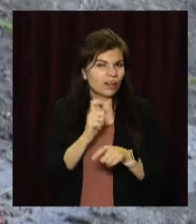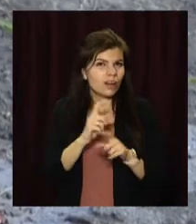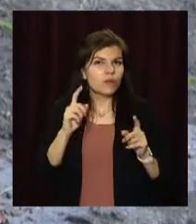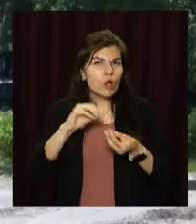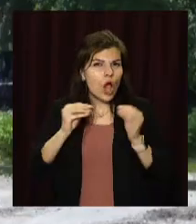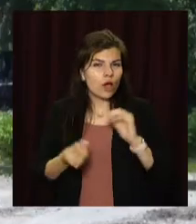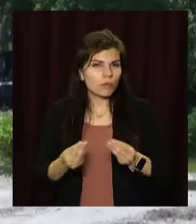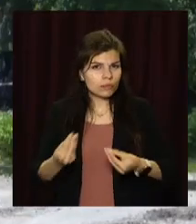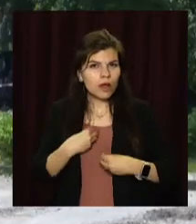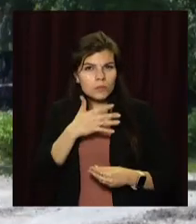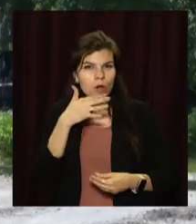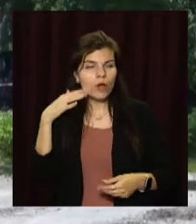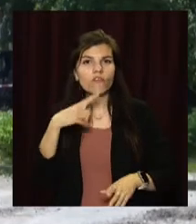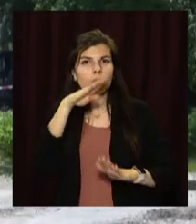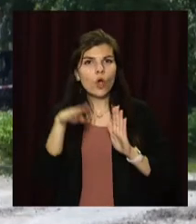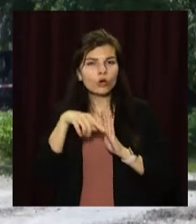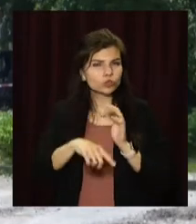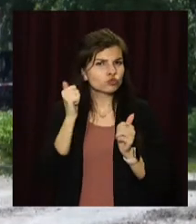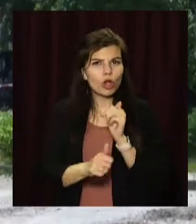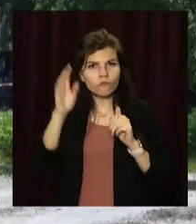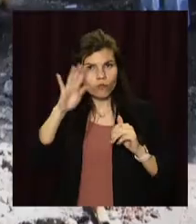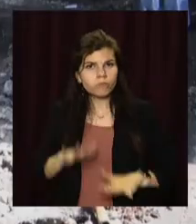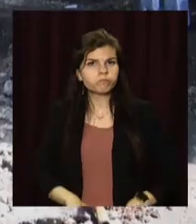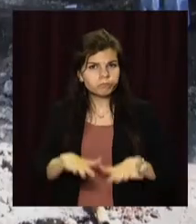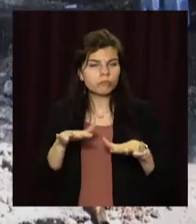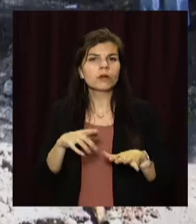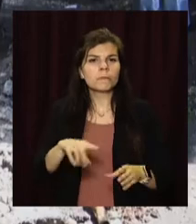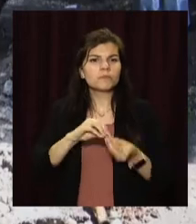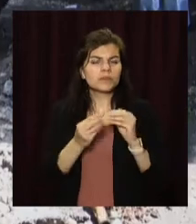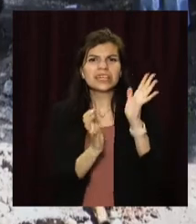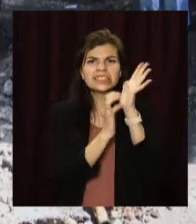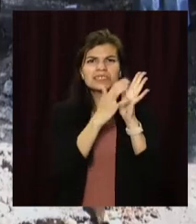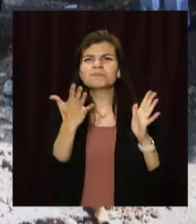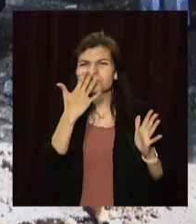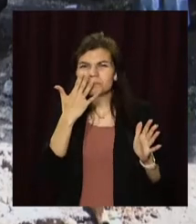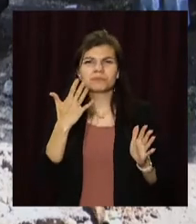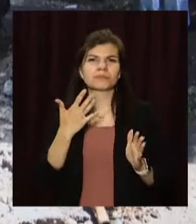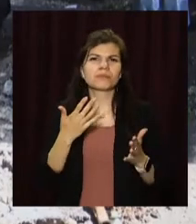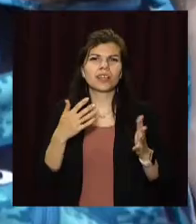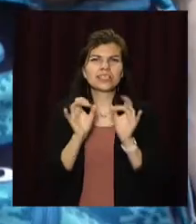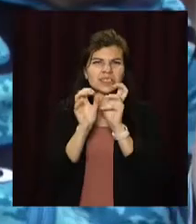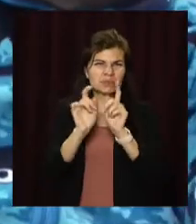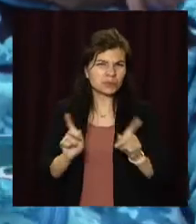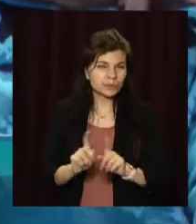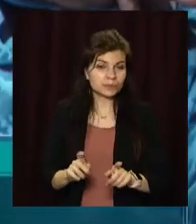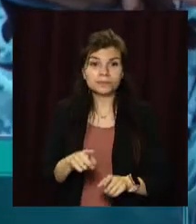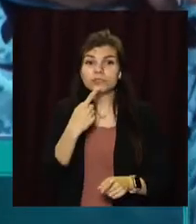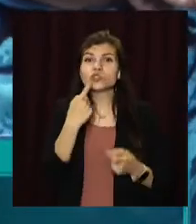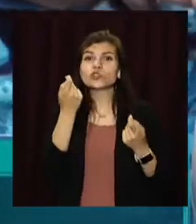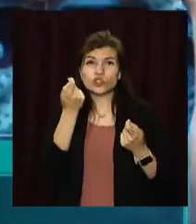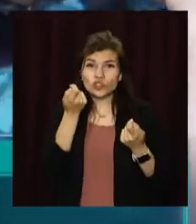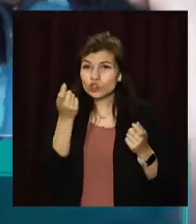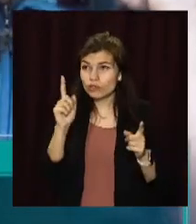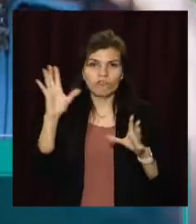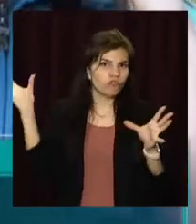незручностей. Кажуть, підвали будинку регулярно затоплювало. У під'їздах виникали пліснява, сморід, заводилися комарі. Чуть-чуть, та що-то, і все